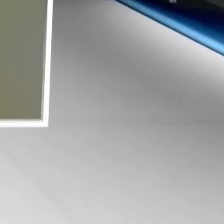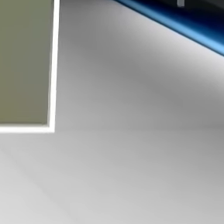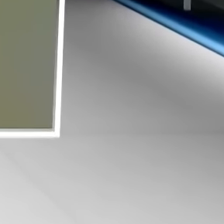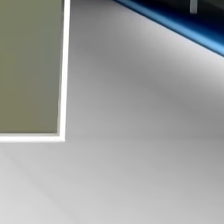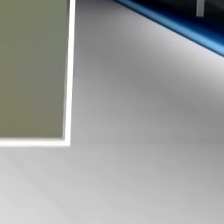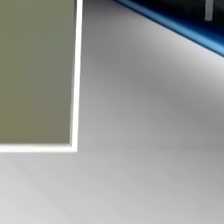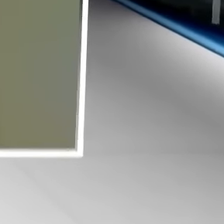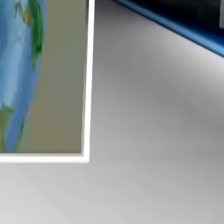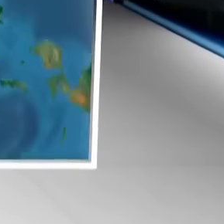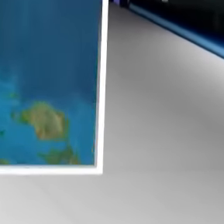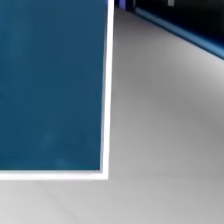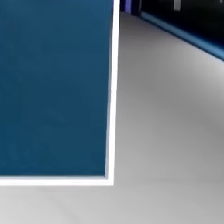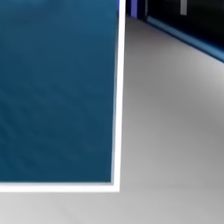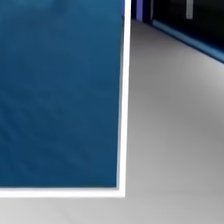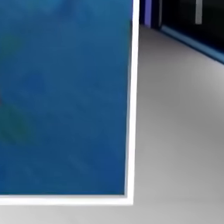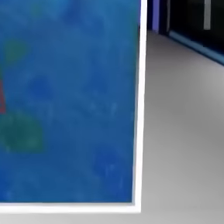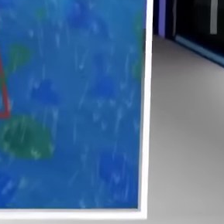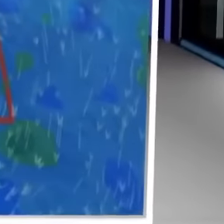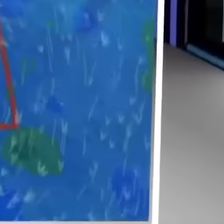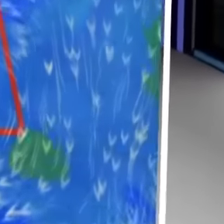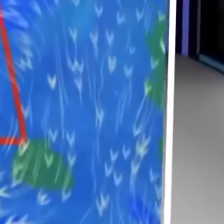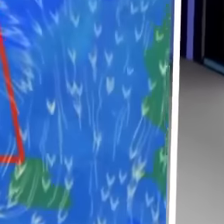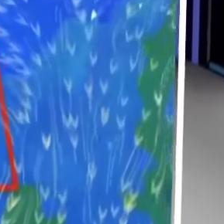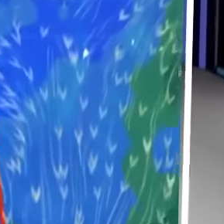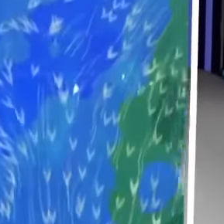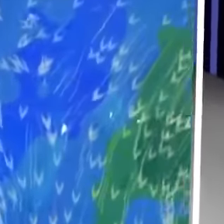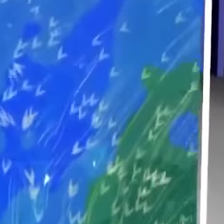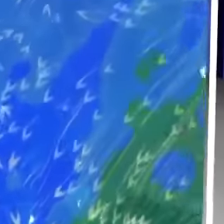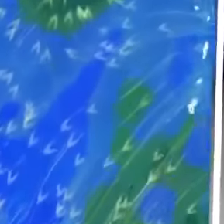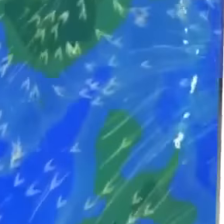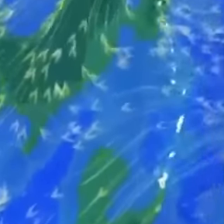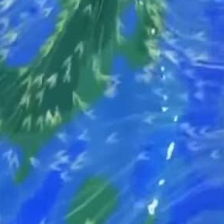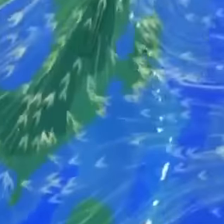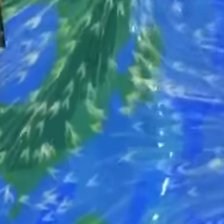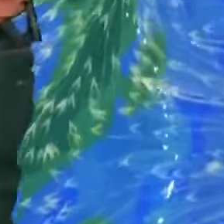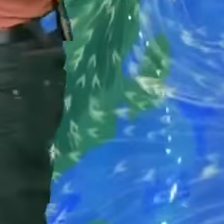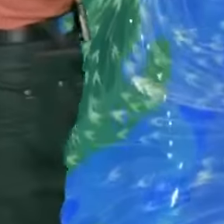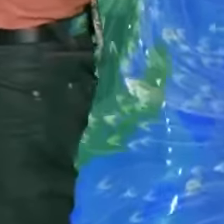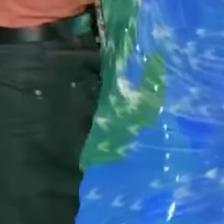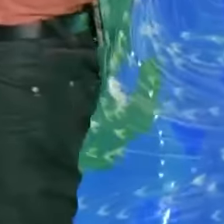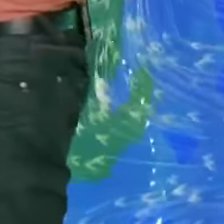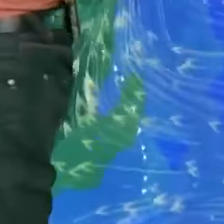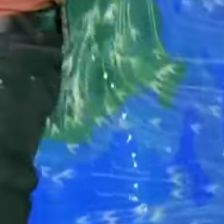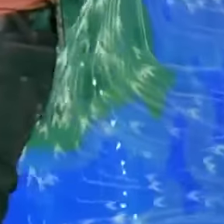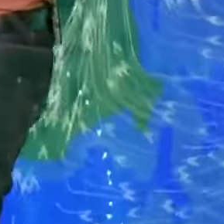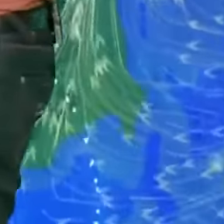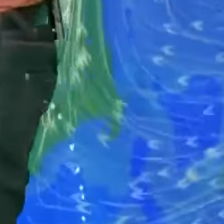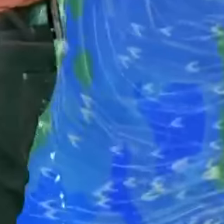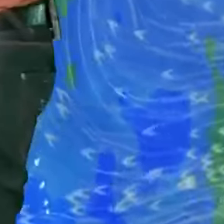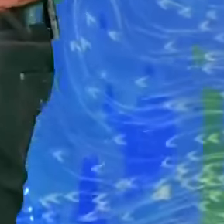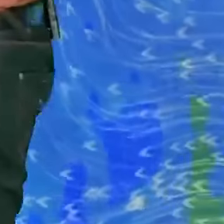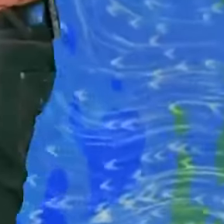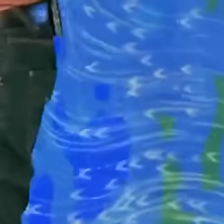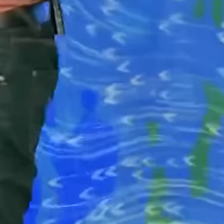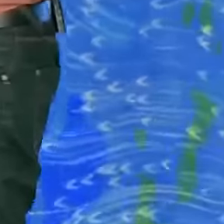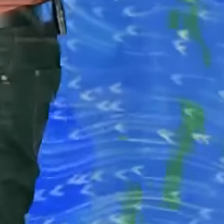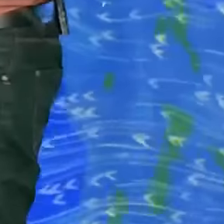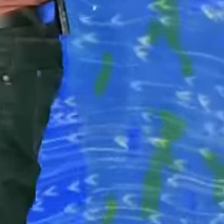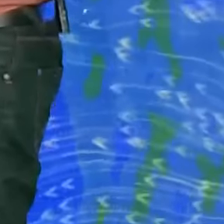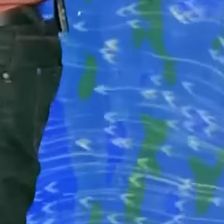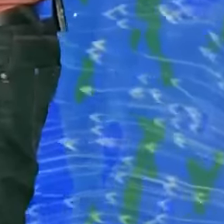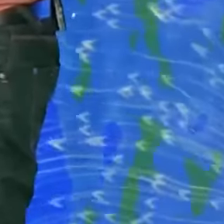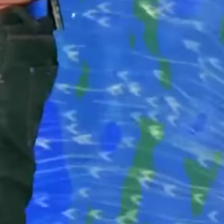Apat na bagyo ang binabantayan ng PAGASA ngayon, pero ang good news, lahat ng mga bagyo ay nasa labas pa ng Philippine Area of Responsibility at hindi